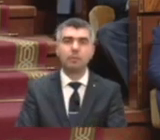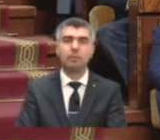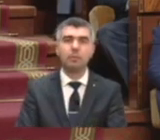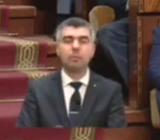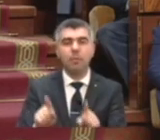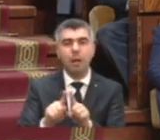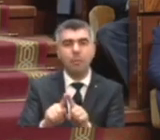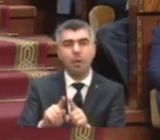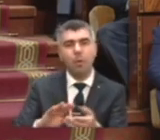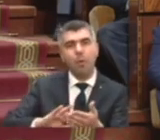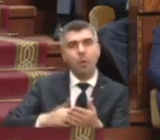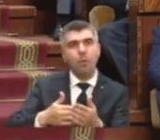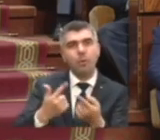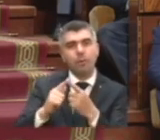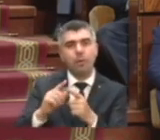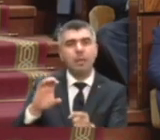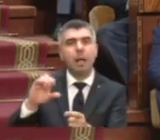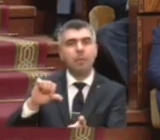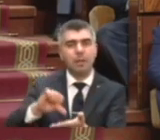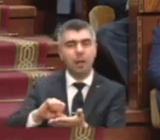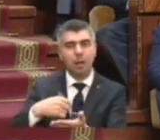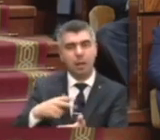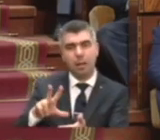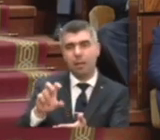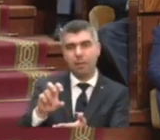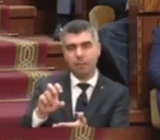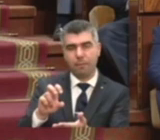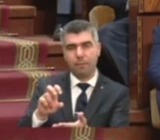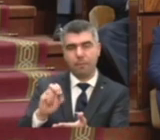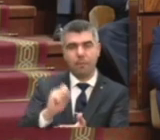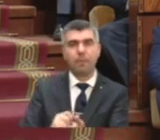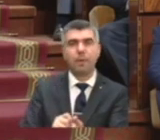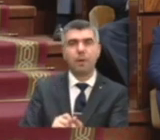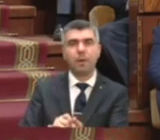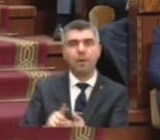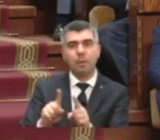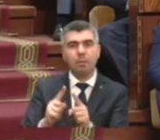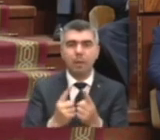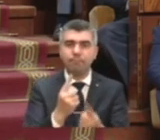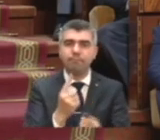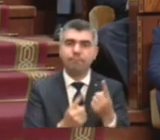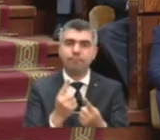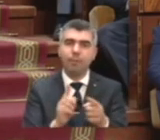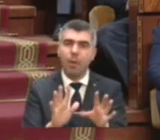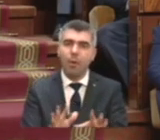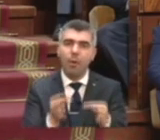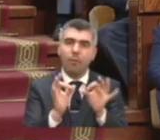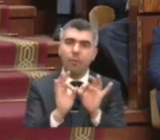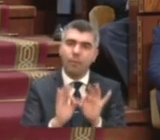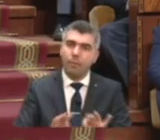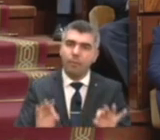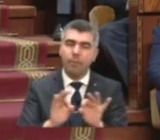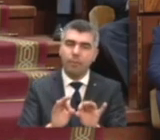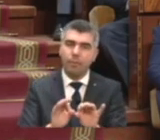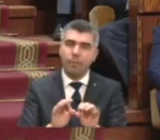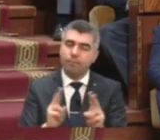كسكان ديال المنطقه سيدي مومن اللي كنعيشوا مع السكان، كنعرفوا بان هذه القضيه، هذه الطريقه ربما ما غاديش تاتي الوكل ديالها، وبالتالي خصنا نجلسوا معكم الا